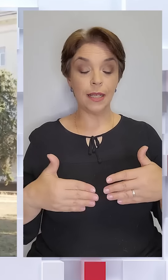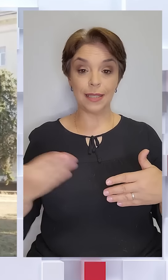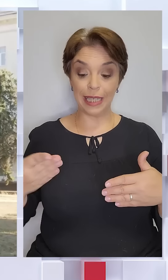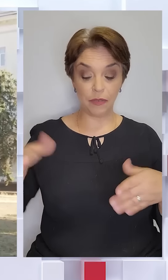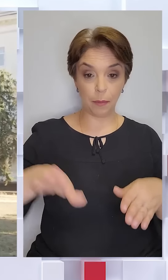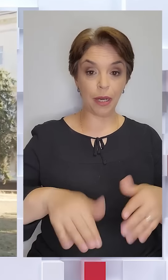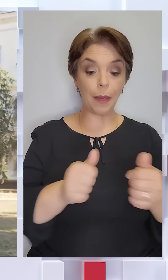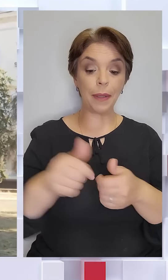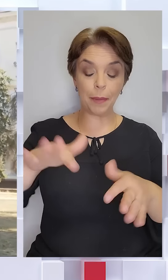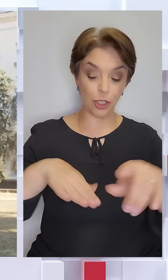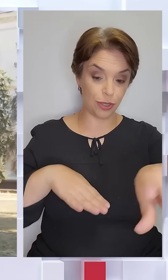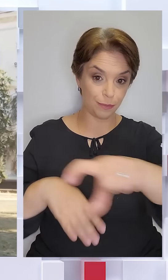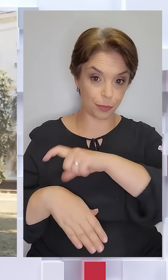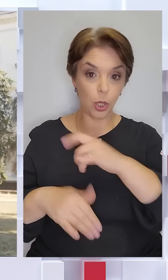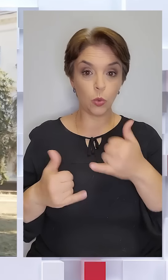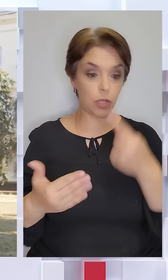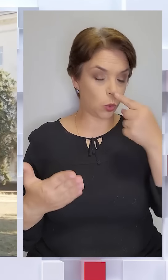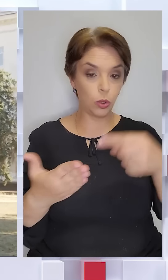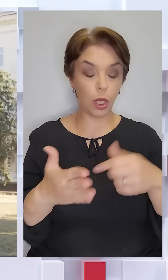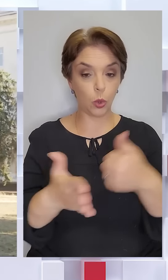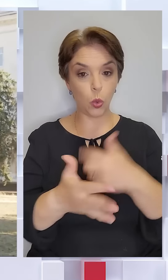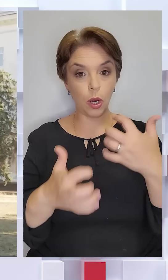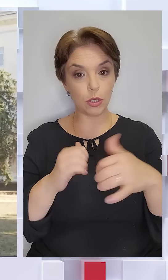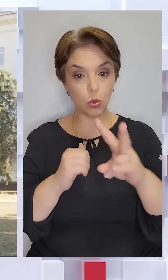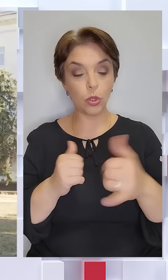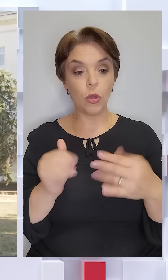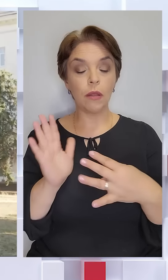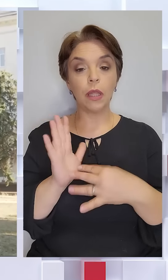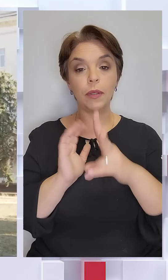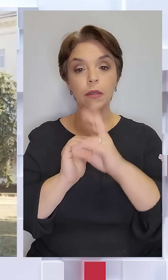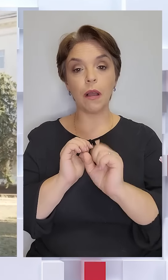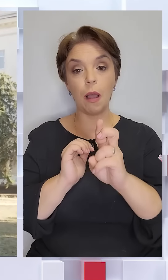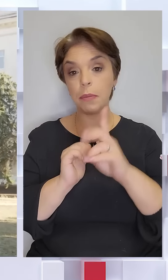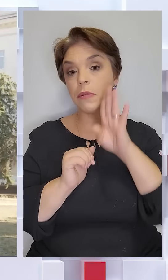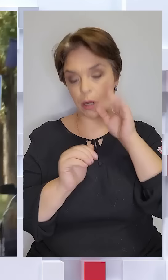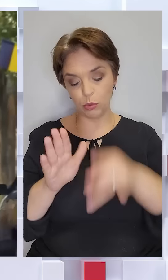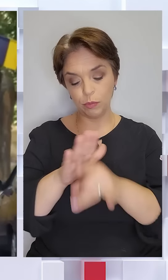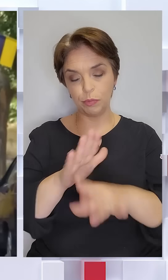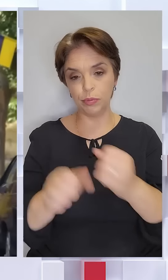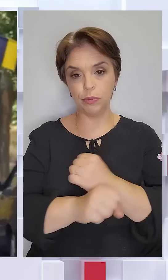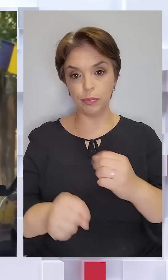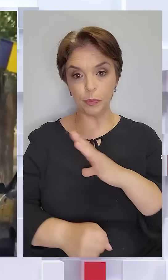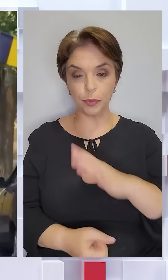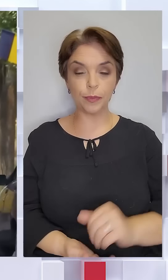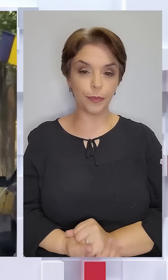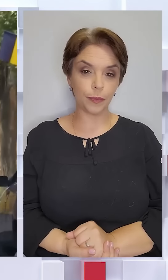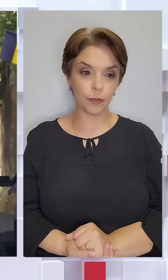був і прибережні зони, то зараз долітає до Херсона. Сьогодні 9 кабів зранку.